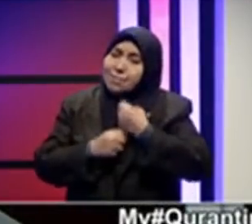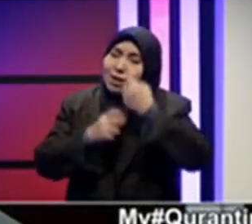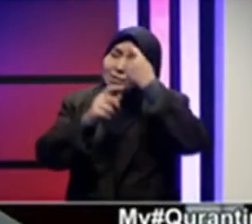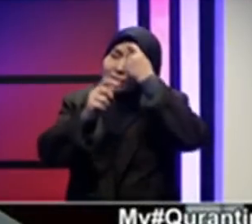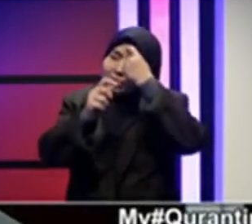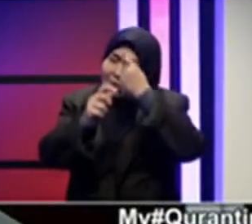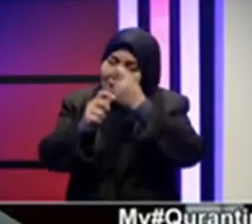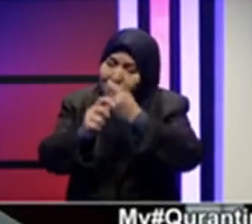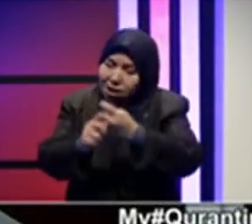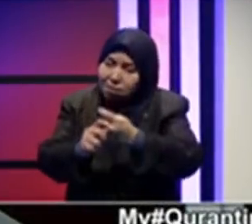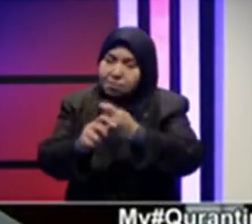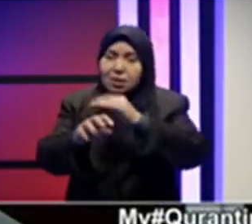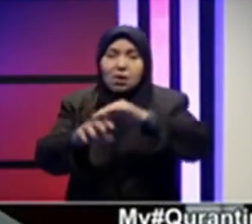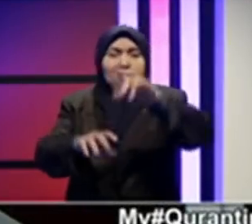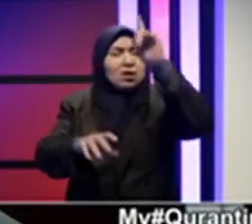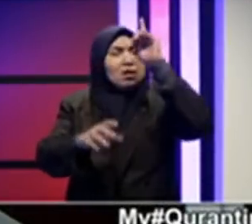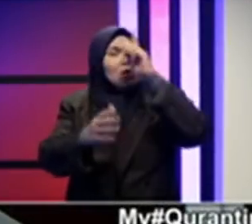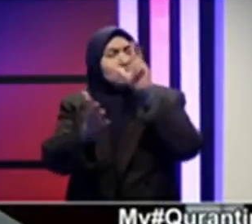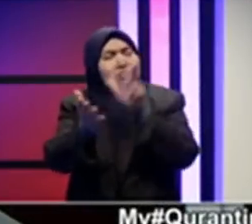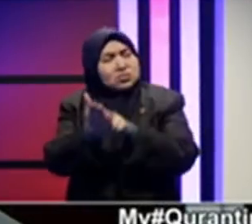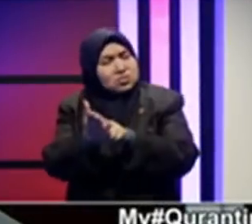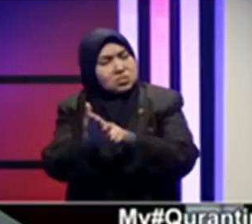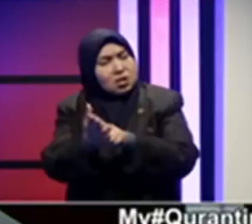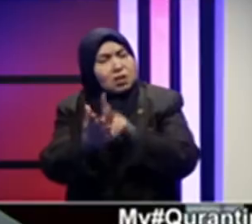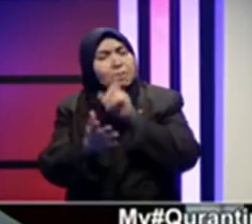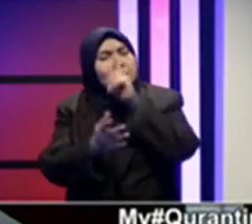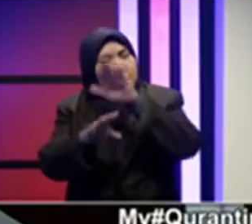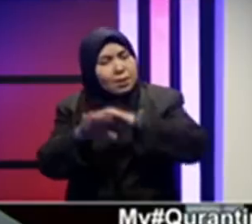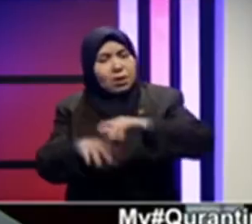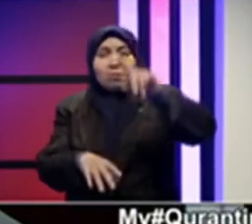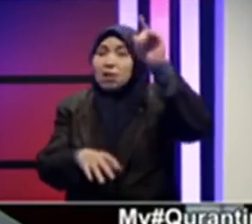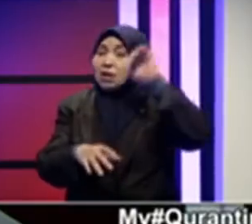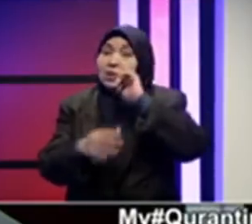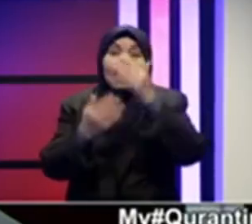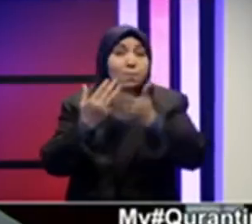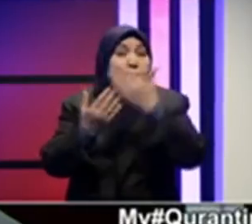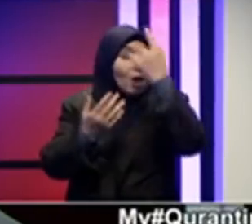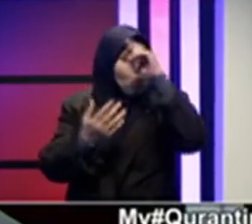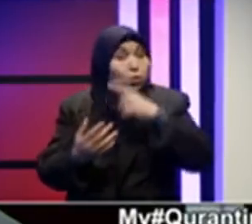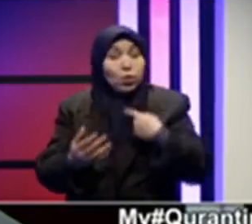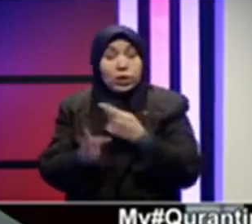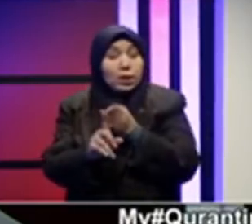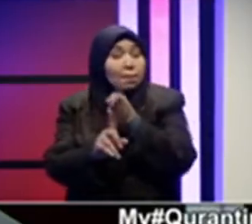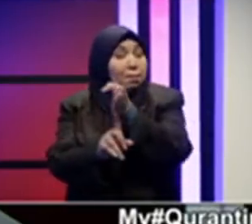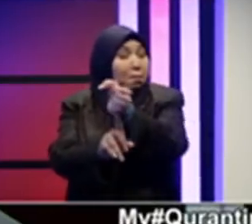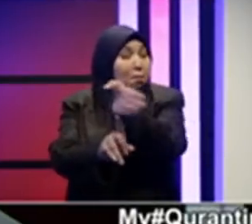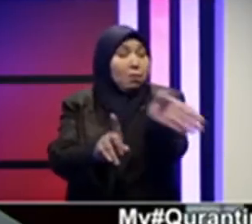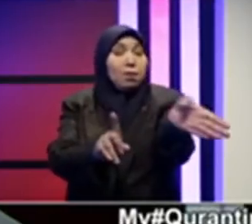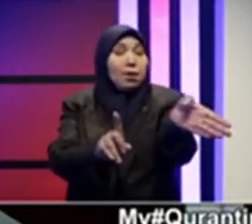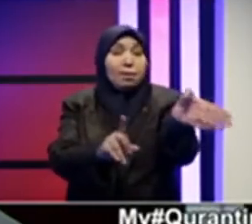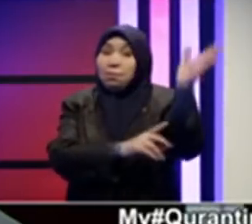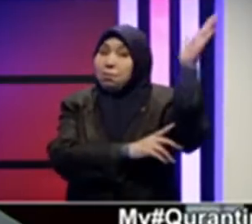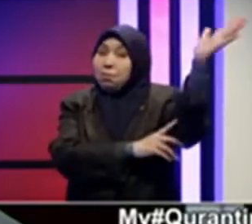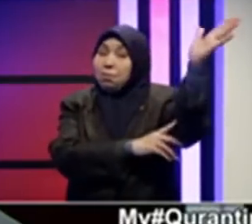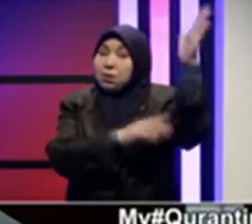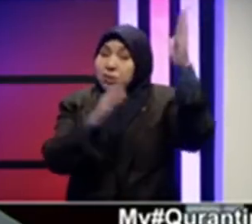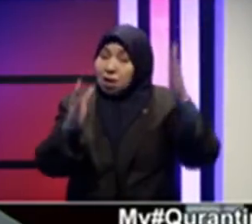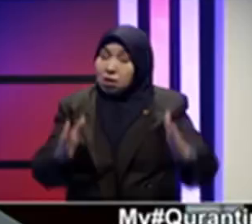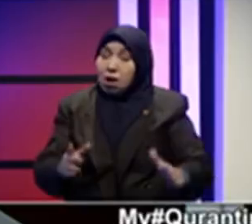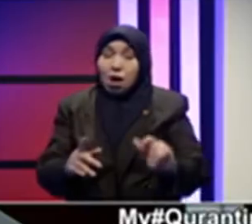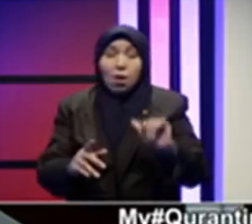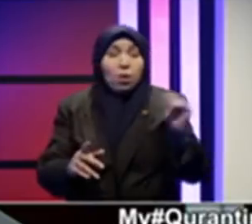yang sahih, yang benar kepada Allah SWT. Tidak mudah untuk kita diselewengkan oleh penceramah, oleh